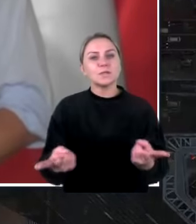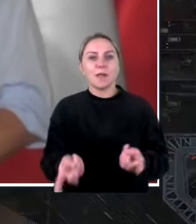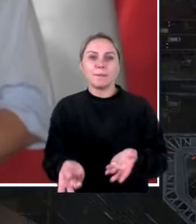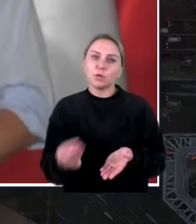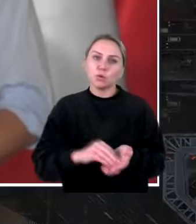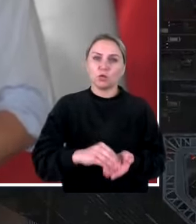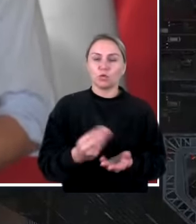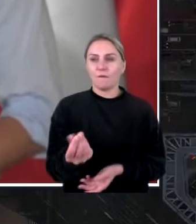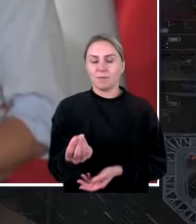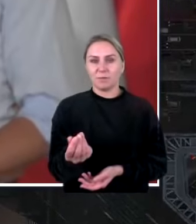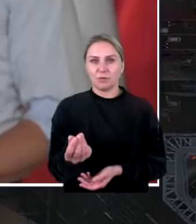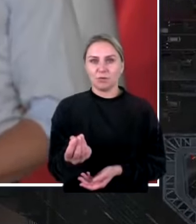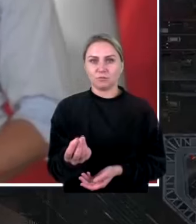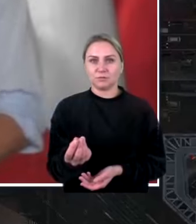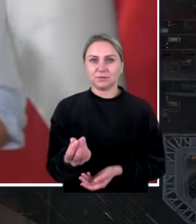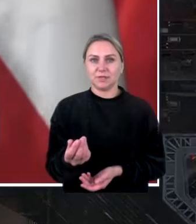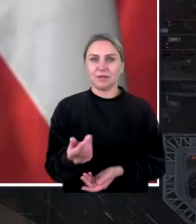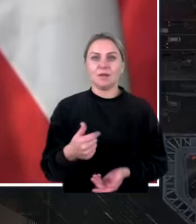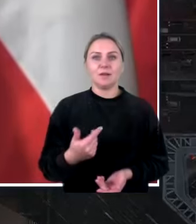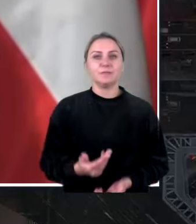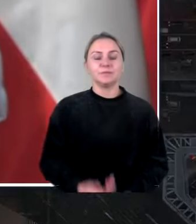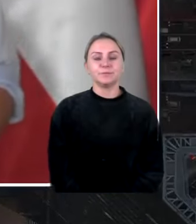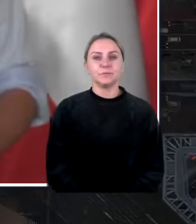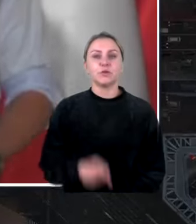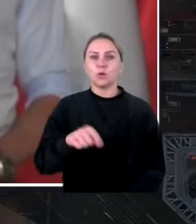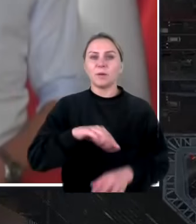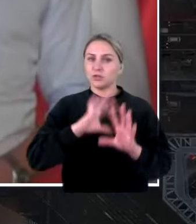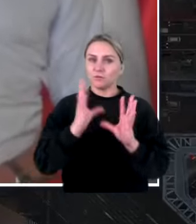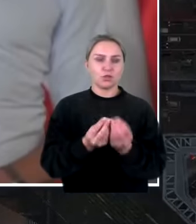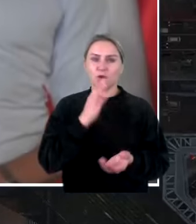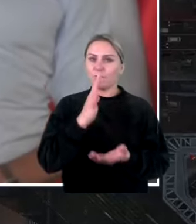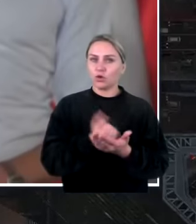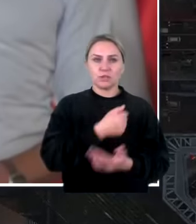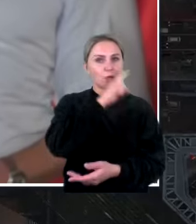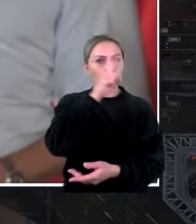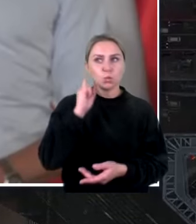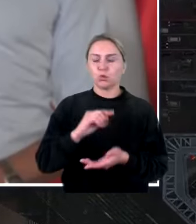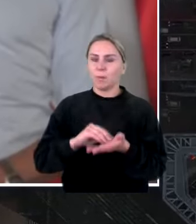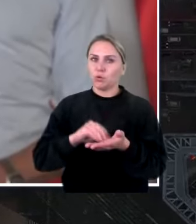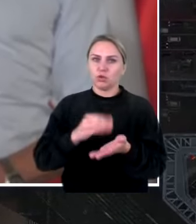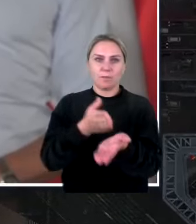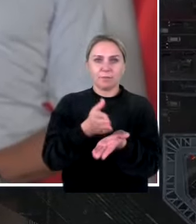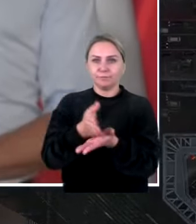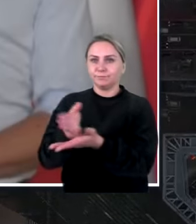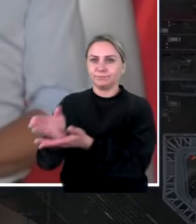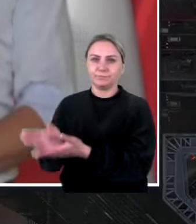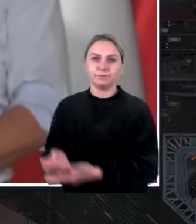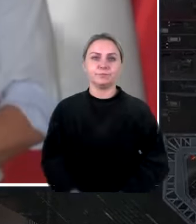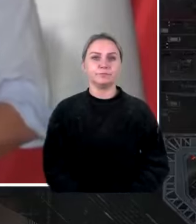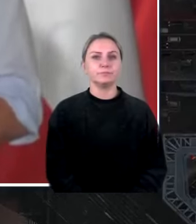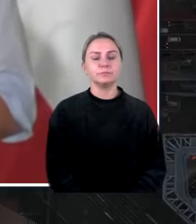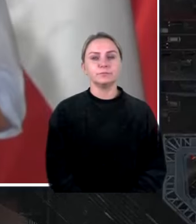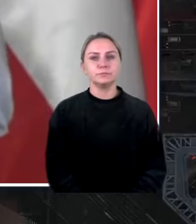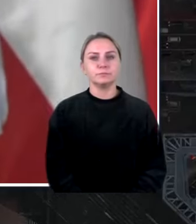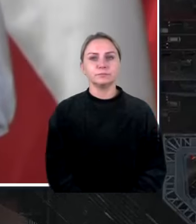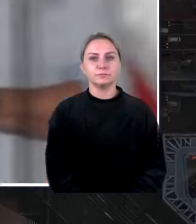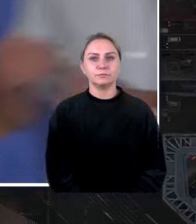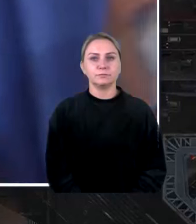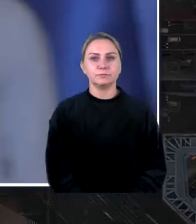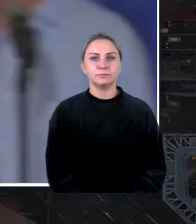Funduszu Spójności. To będą pieniądze, które wykorzystamy, żeby pomóc ludziom w potrzebie. Proszę o wypowiedź premiera Czech Petra Fiali. Bardzo